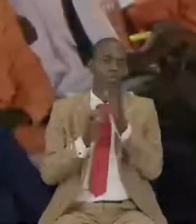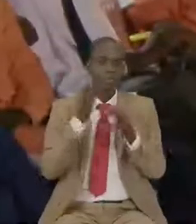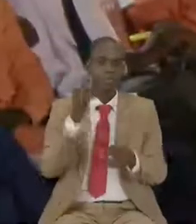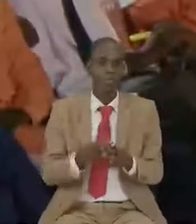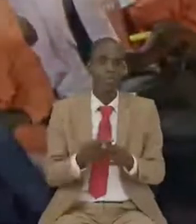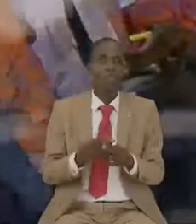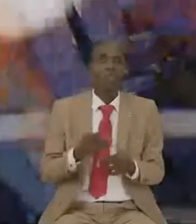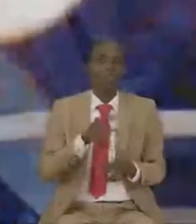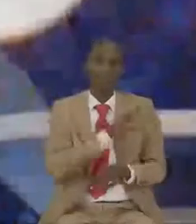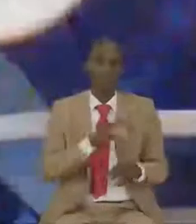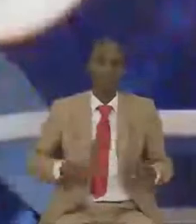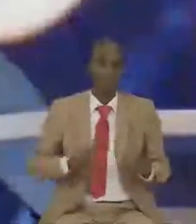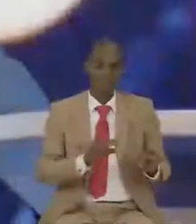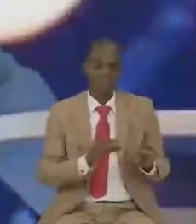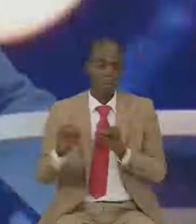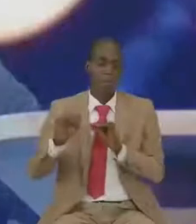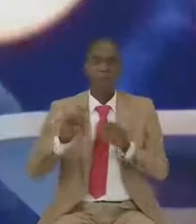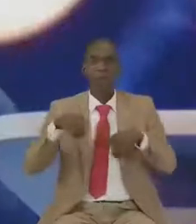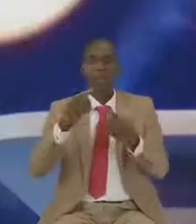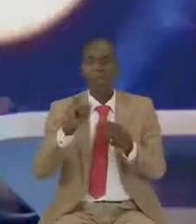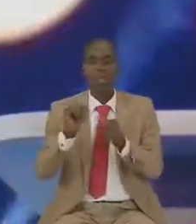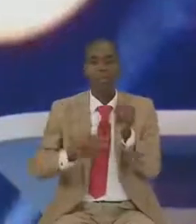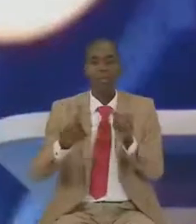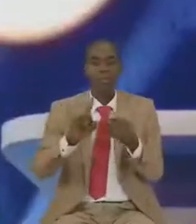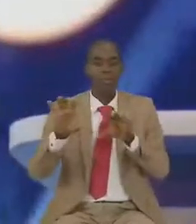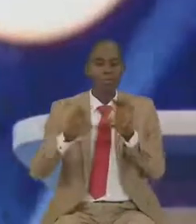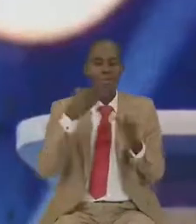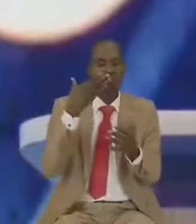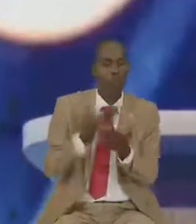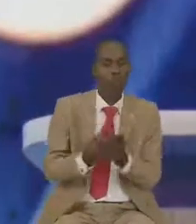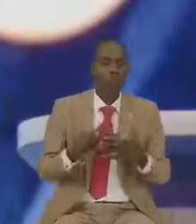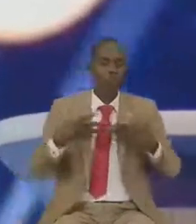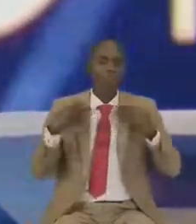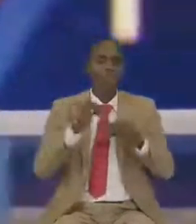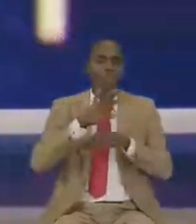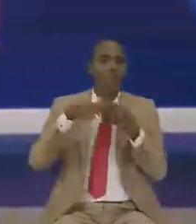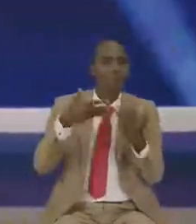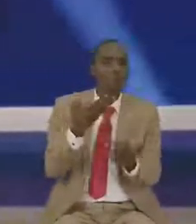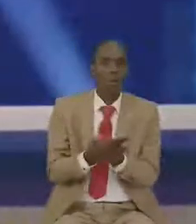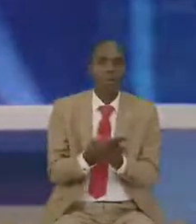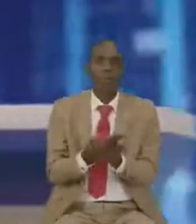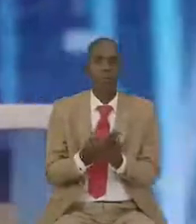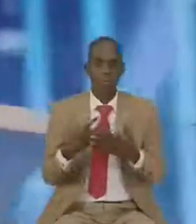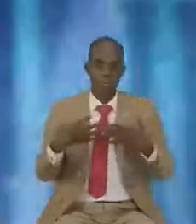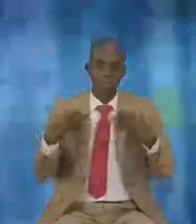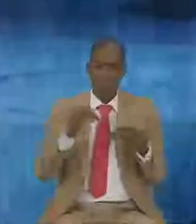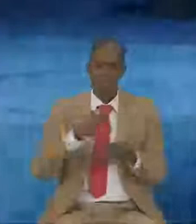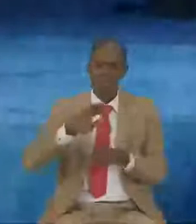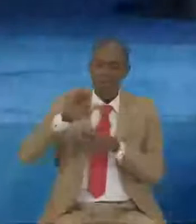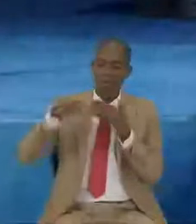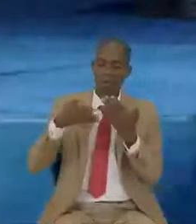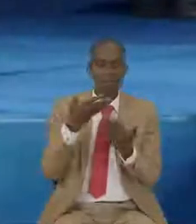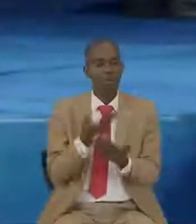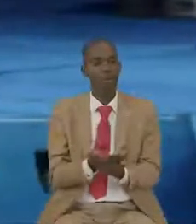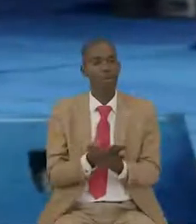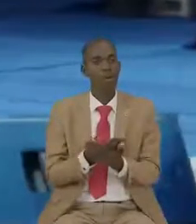soir. Il fera du bien dans ta vie. Qui allait de lieu en lieu, faisant du bien